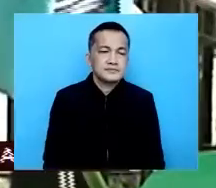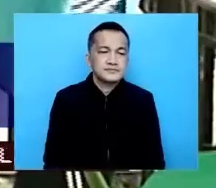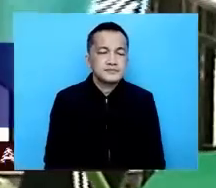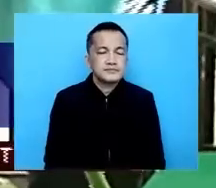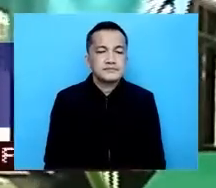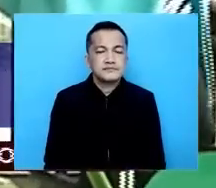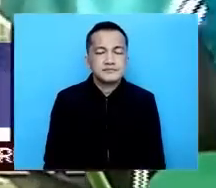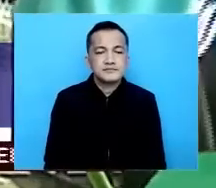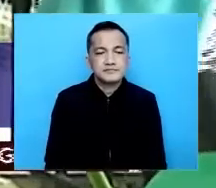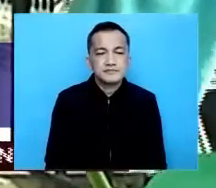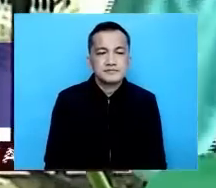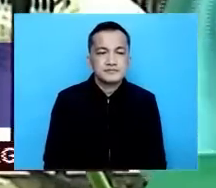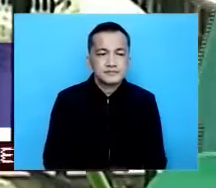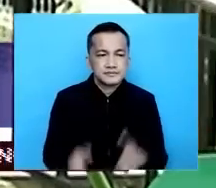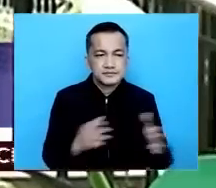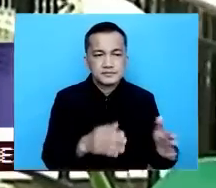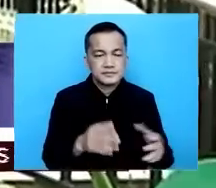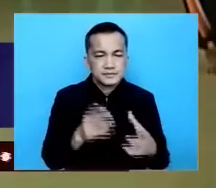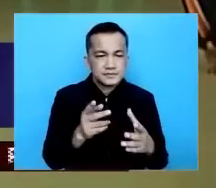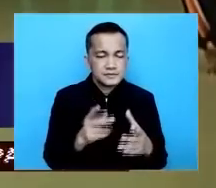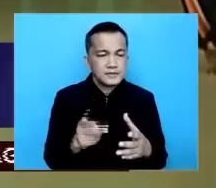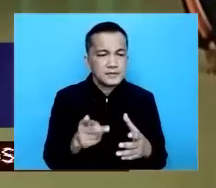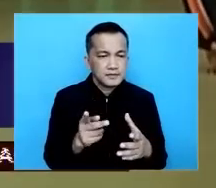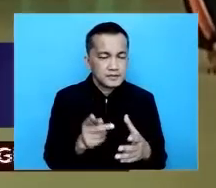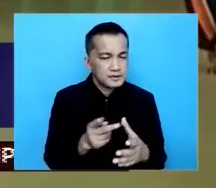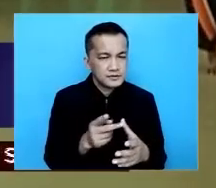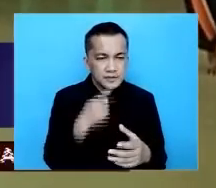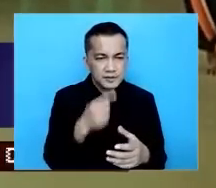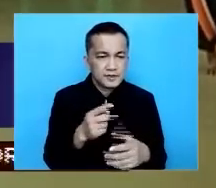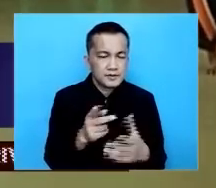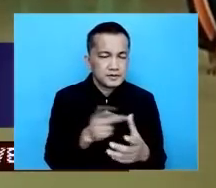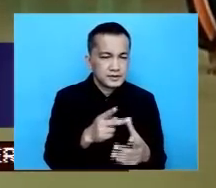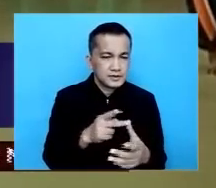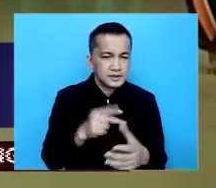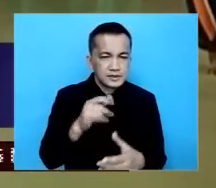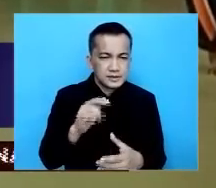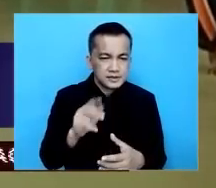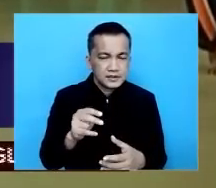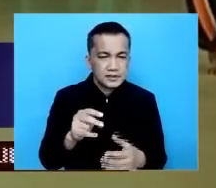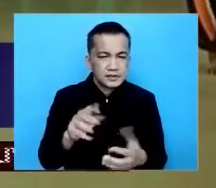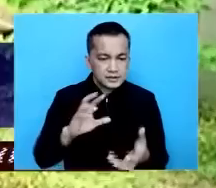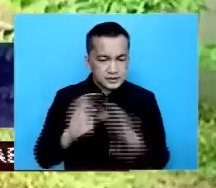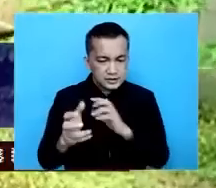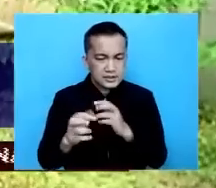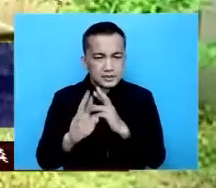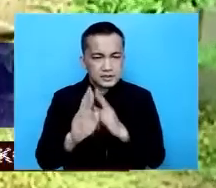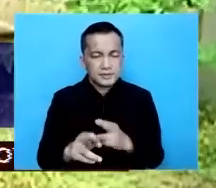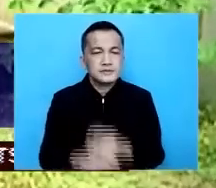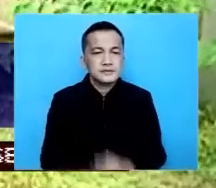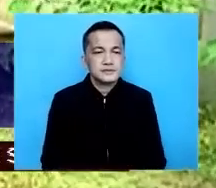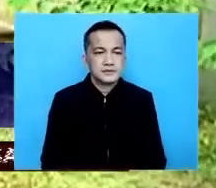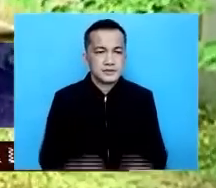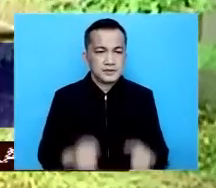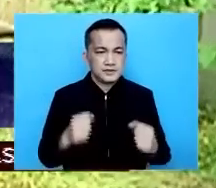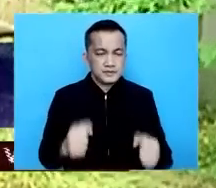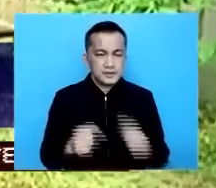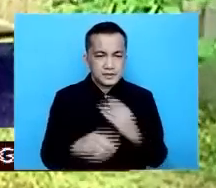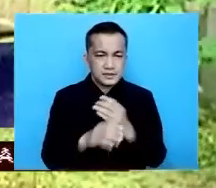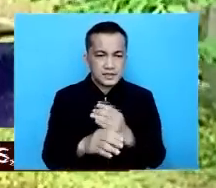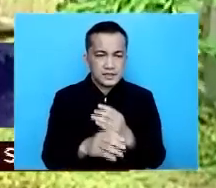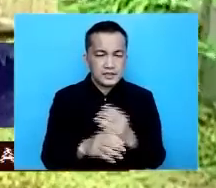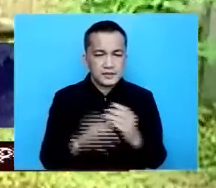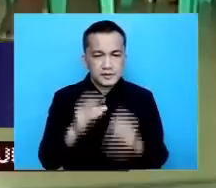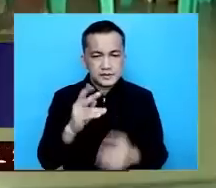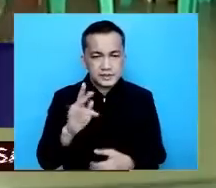Samantala, kabilang din sa top priority si Gatchalian ang pag-i-enhance ng kanilang disaster response, pagpapalakas ng kanilang care facilities at